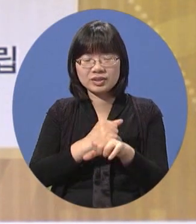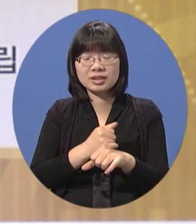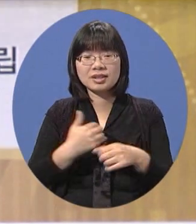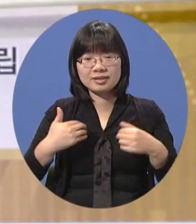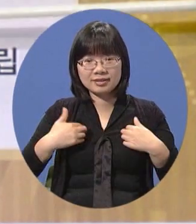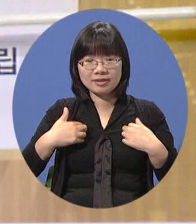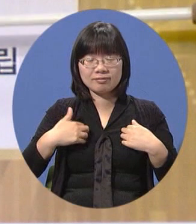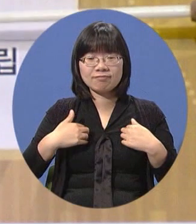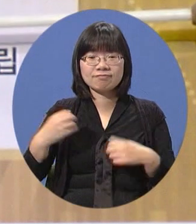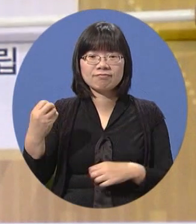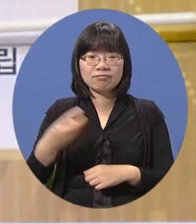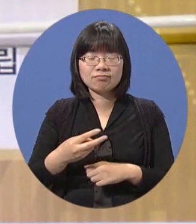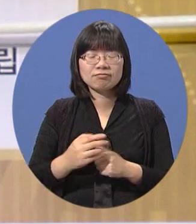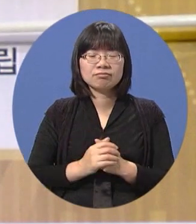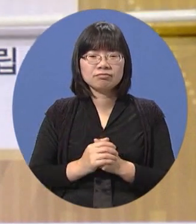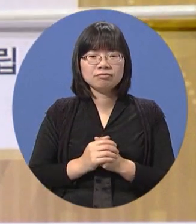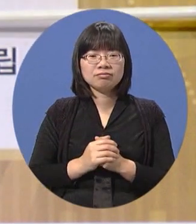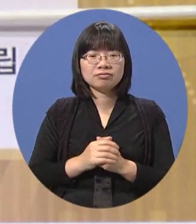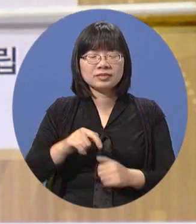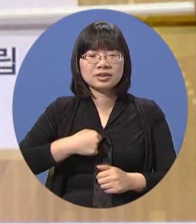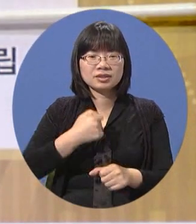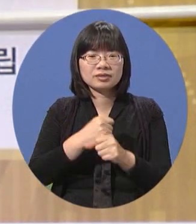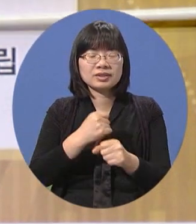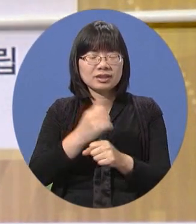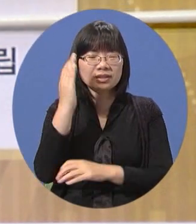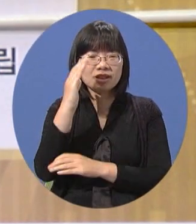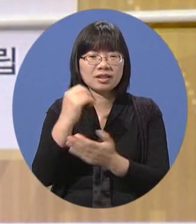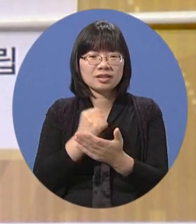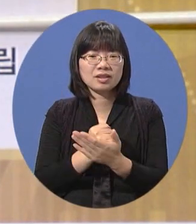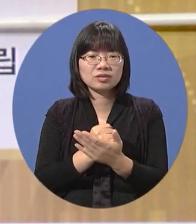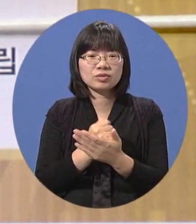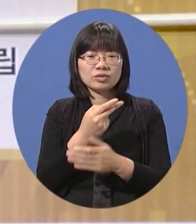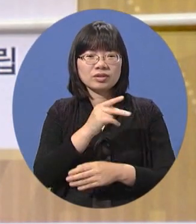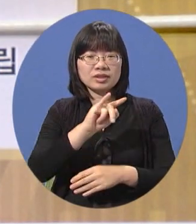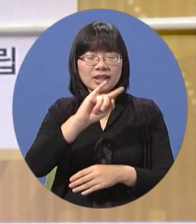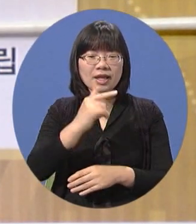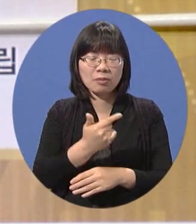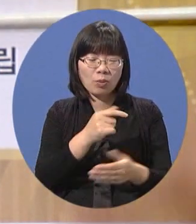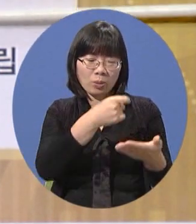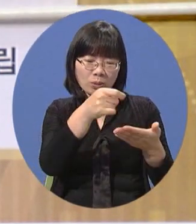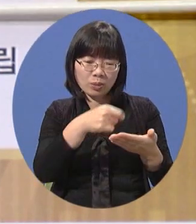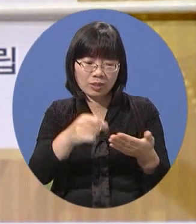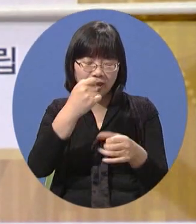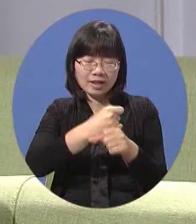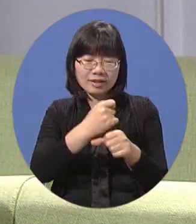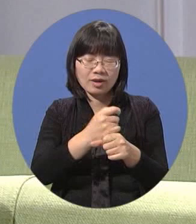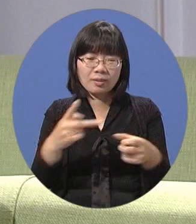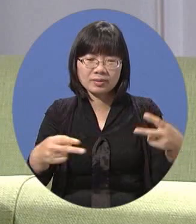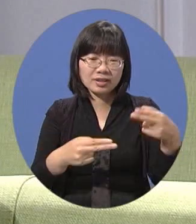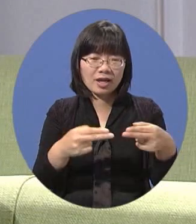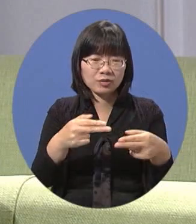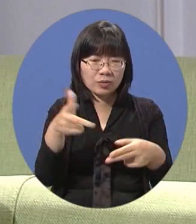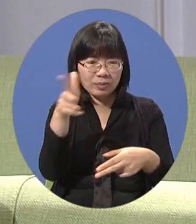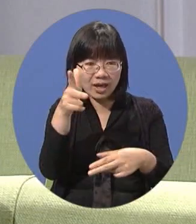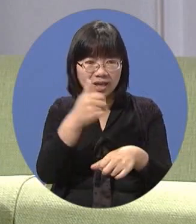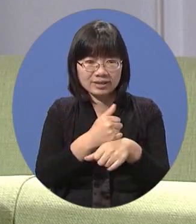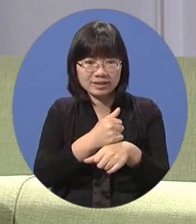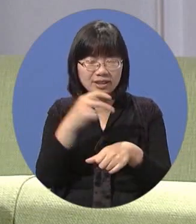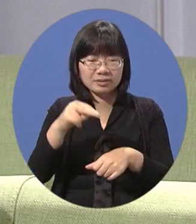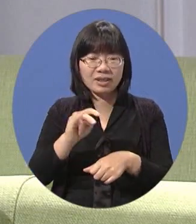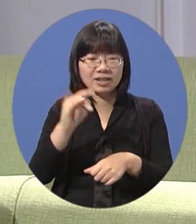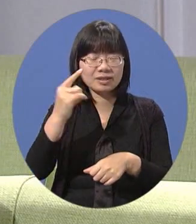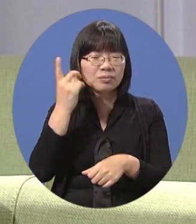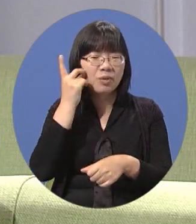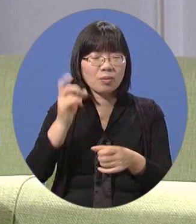게임. 그리고 아이가 그 자신이 만든 이야기로 대본을 만들어서 촬영하고 편집하는 놀이. 요새 스마트폰마다 다 비디오 기능 있잖아요.